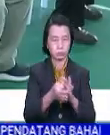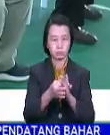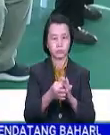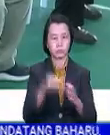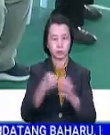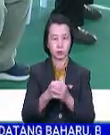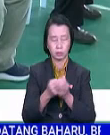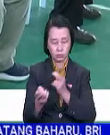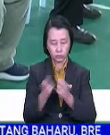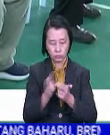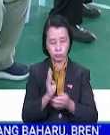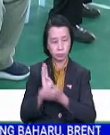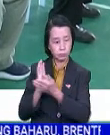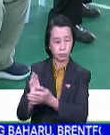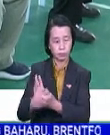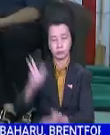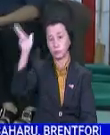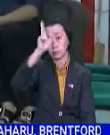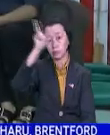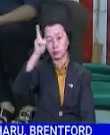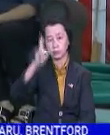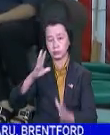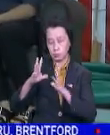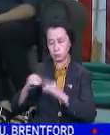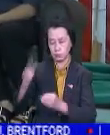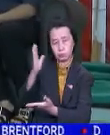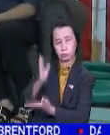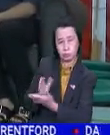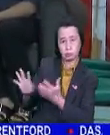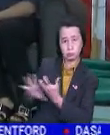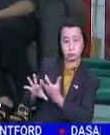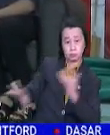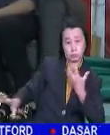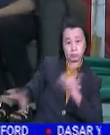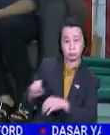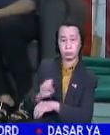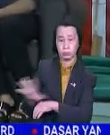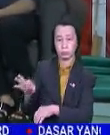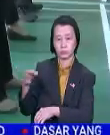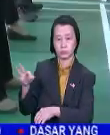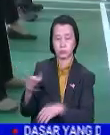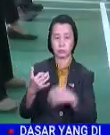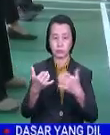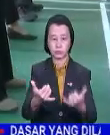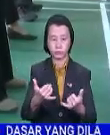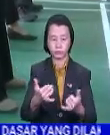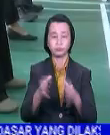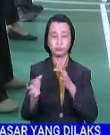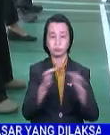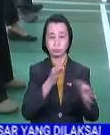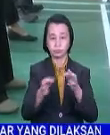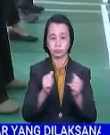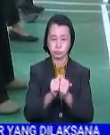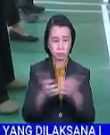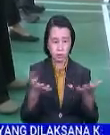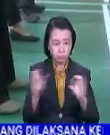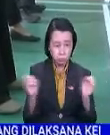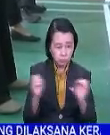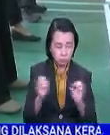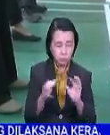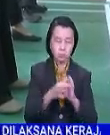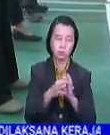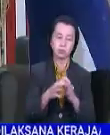hati dalam usaha membantu kerajaan memutuskan rantai and committed 19 ketika ini jelasnya tanpa kerjasama